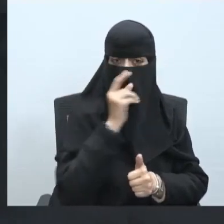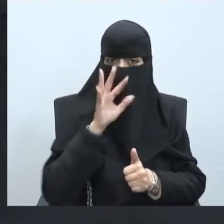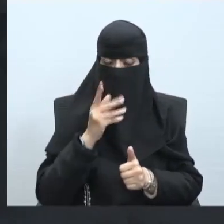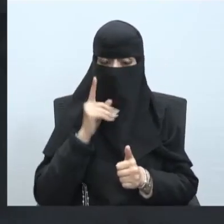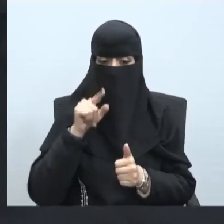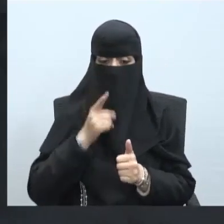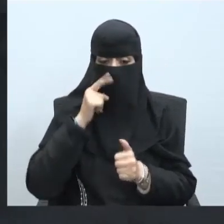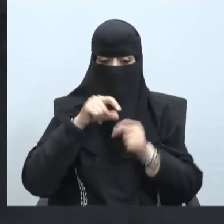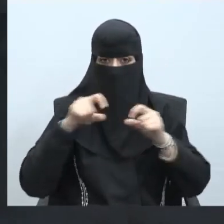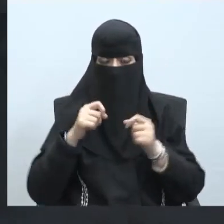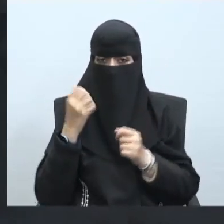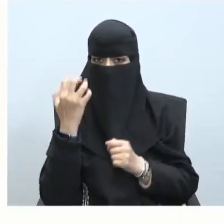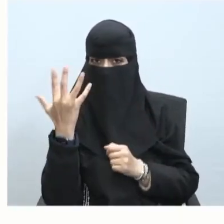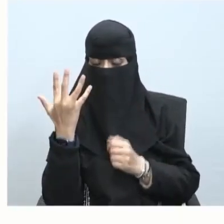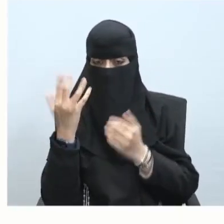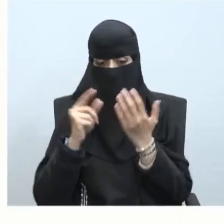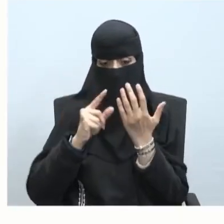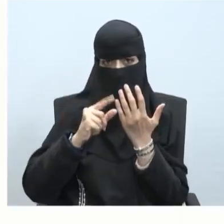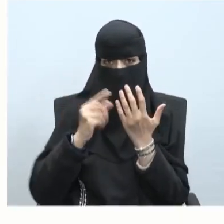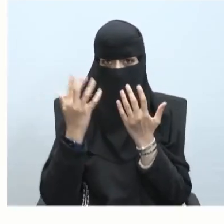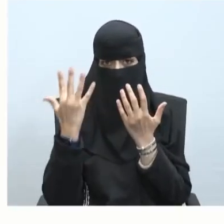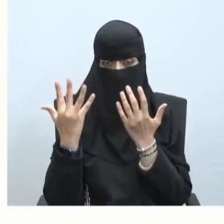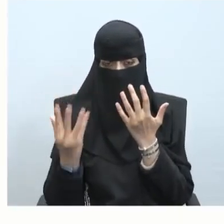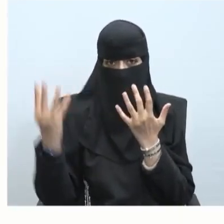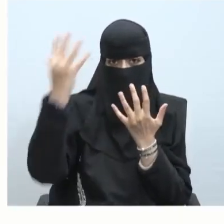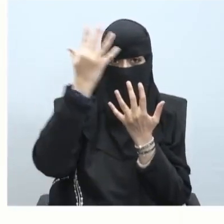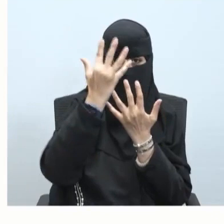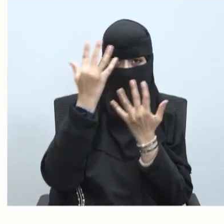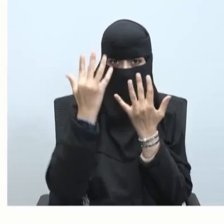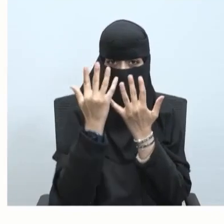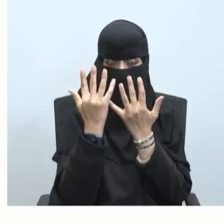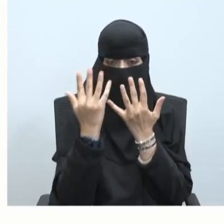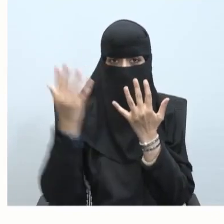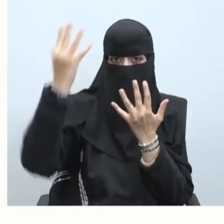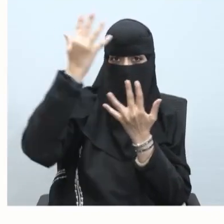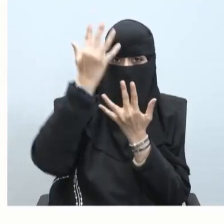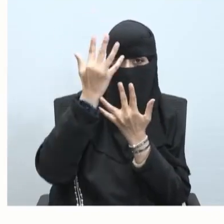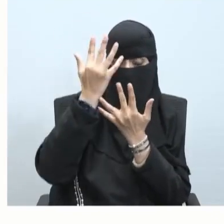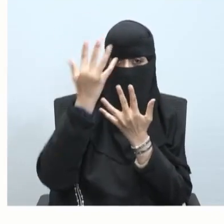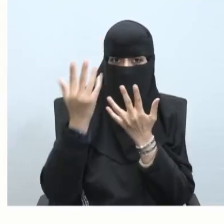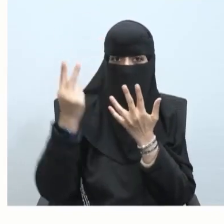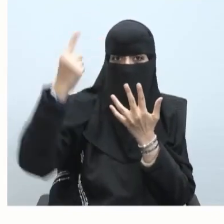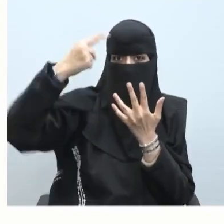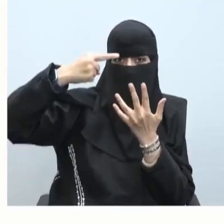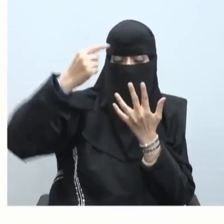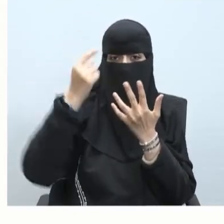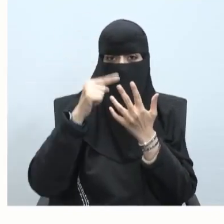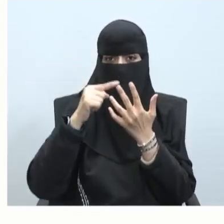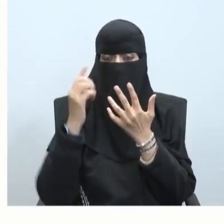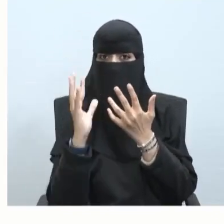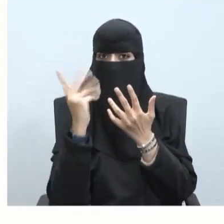نبتدا بالخمسه هنا ابنائي بناتي بعد الخمسه نقول عشره